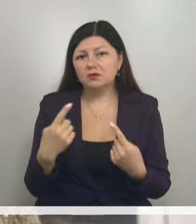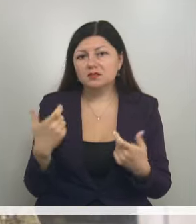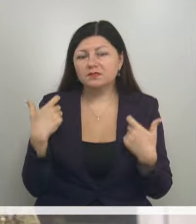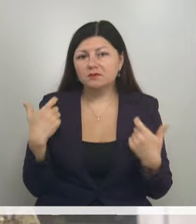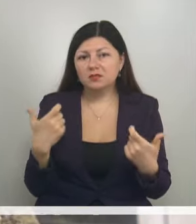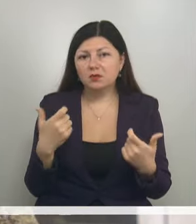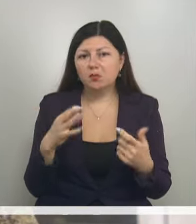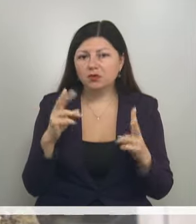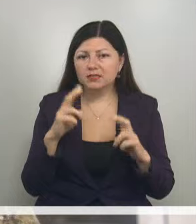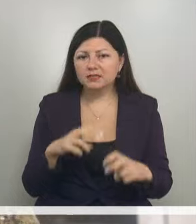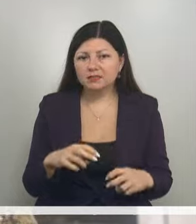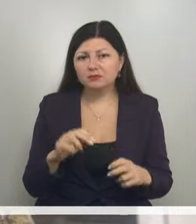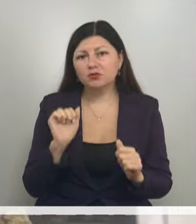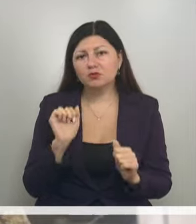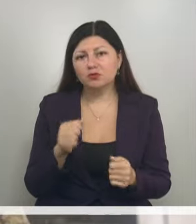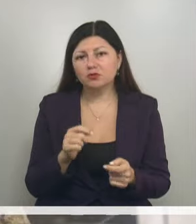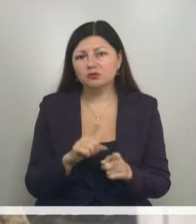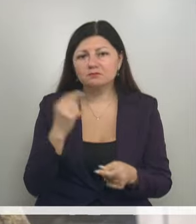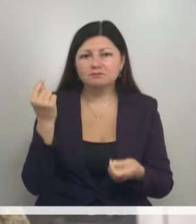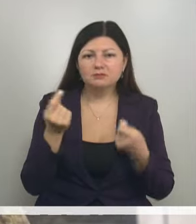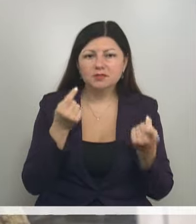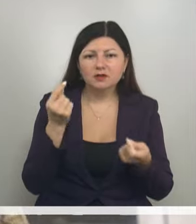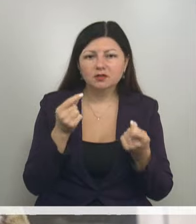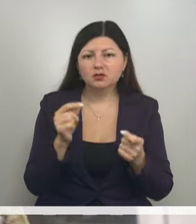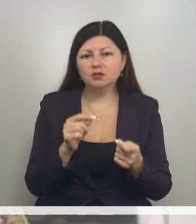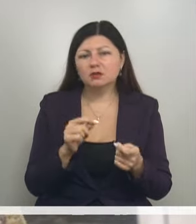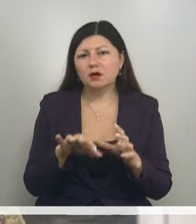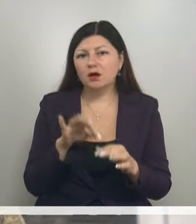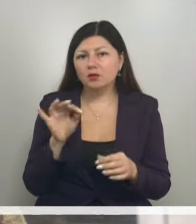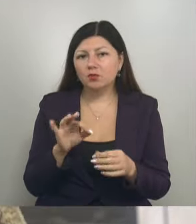по тестированию, то есть он может пройти профессиональный психологический отбор на